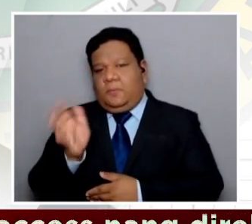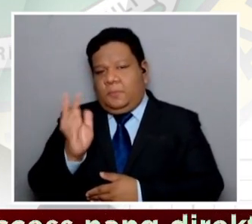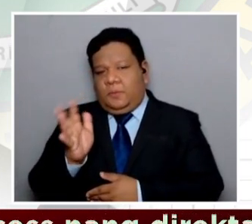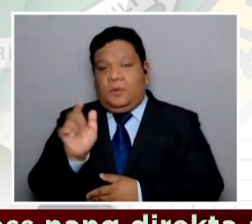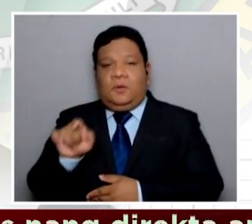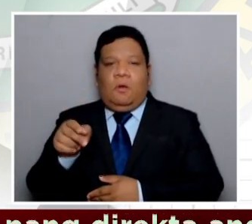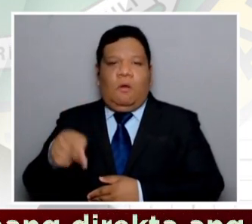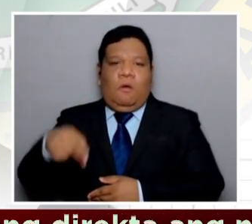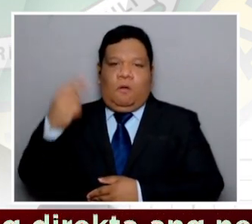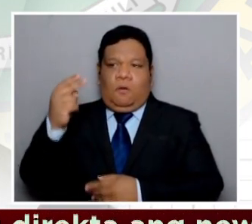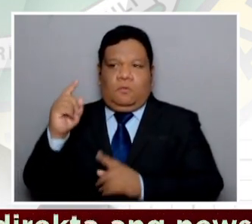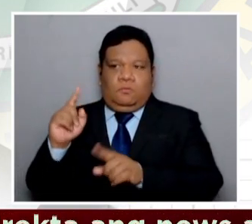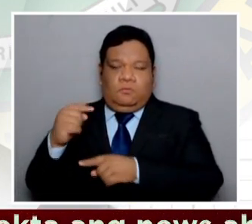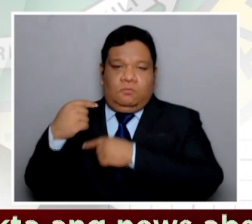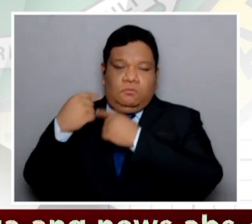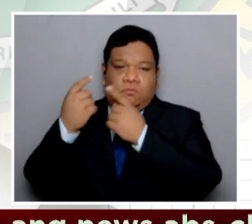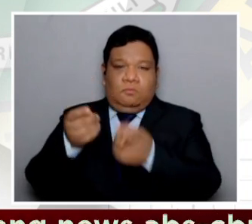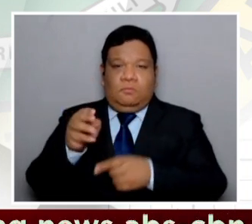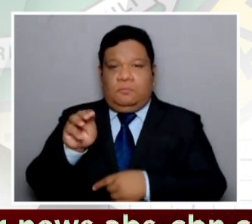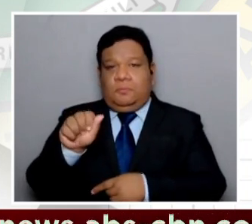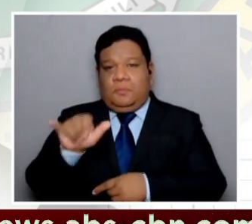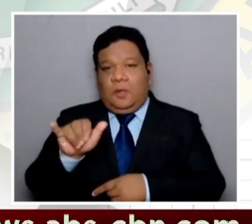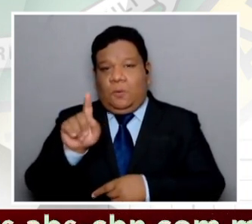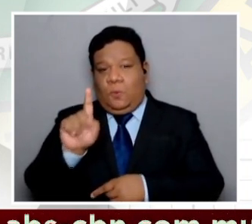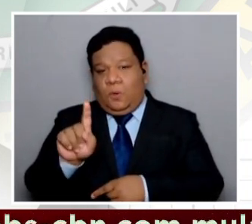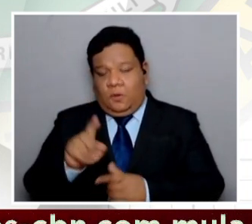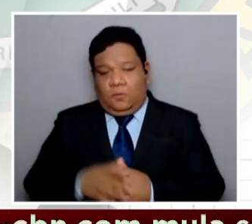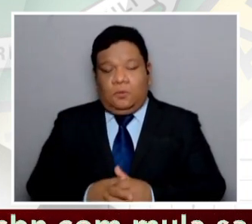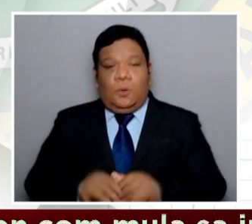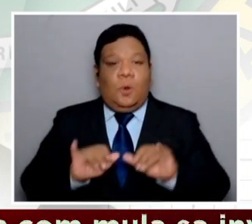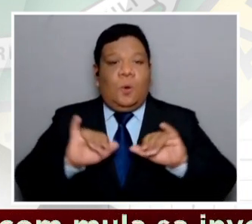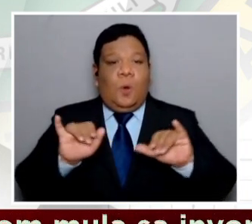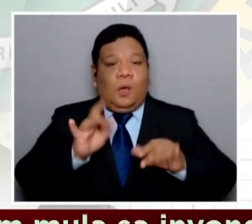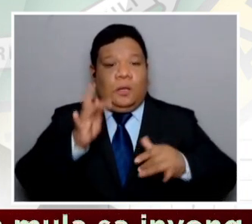mula noong Mayo 1. Ang active cases ay nasa